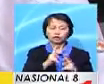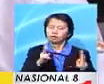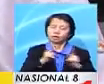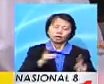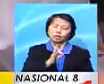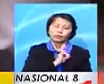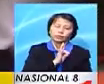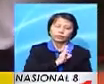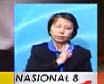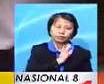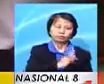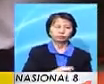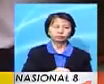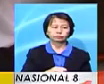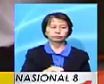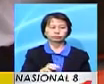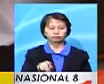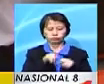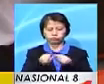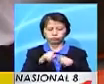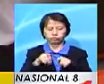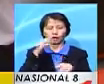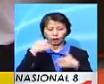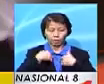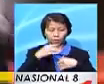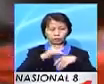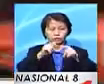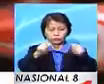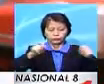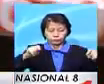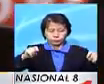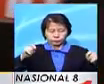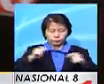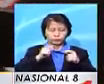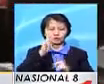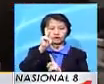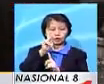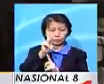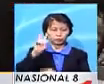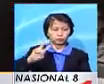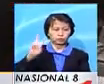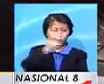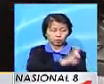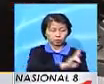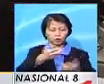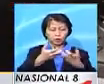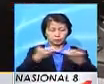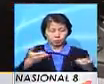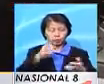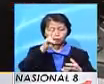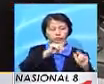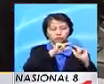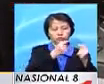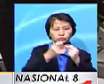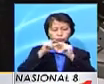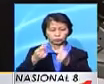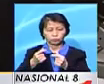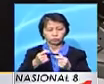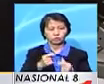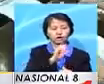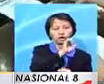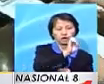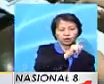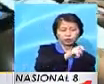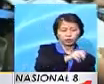it. Perlombaan Aquacross yang akan berlangsung di Tasik Metropolitan Kepong selama dua hari itu dibahagikan kepada dua kategori, Enduro